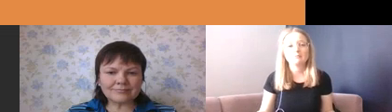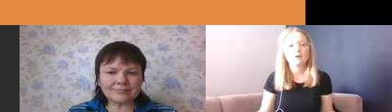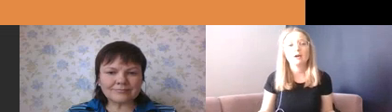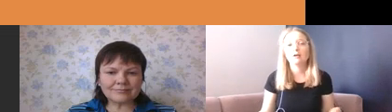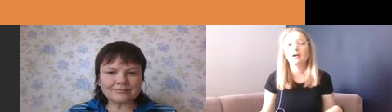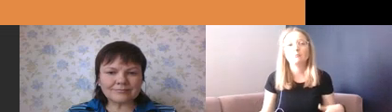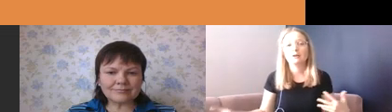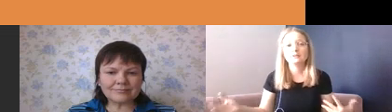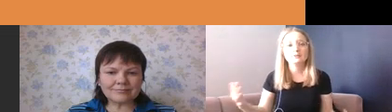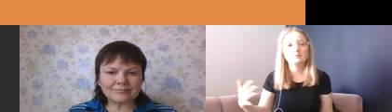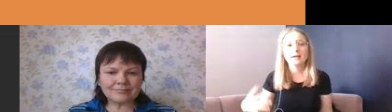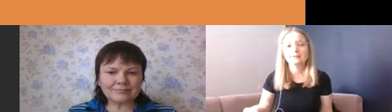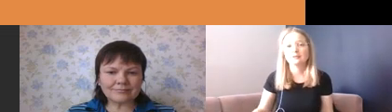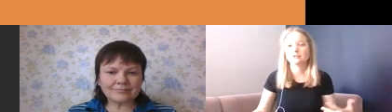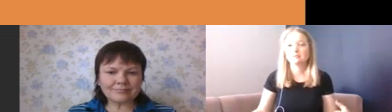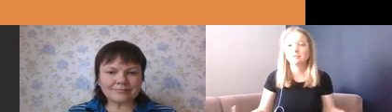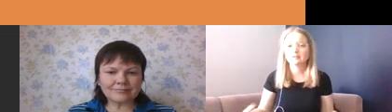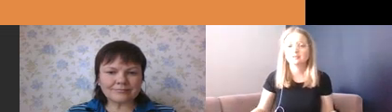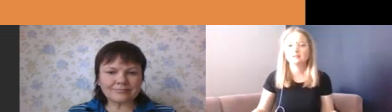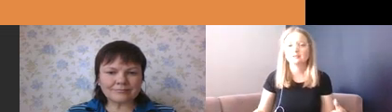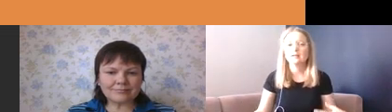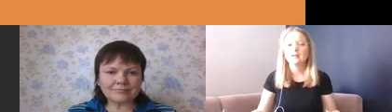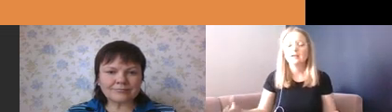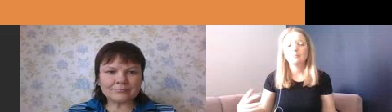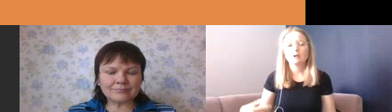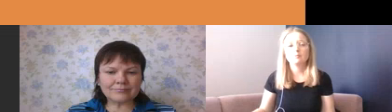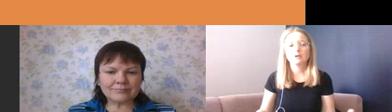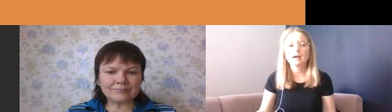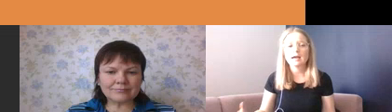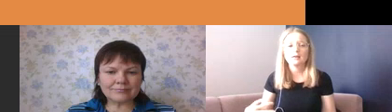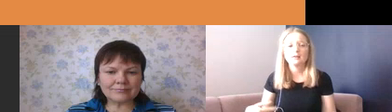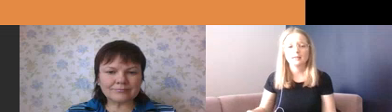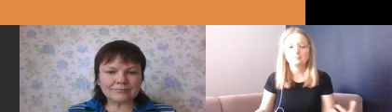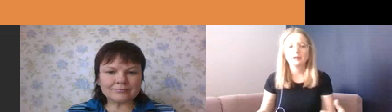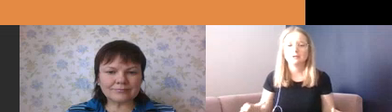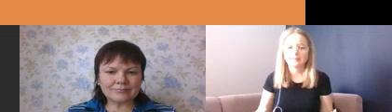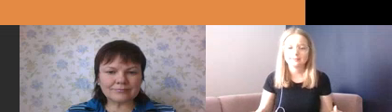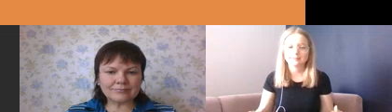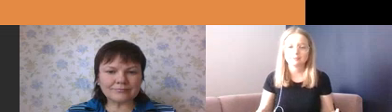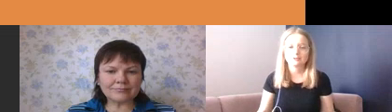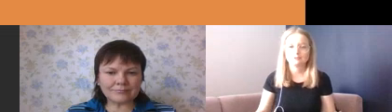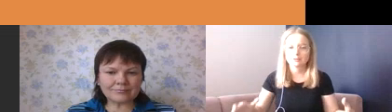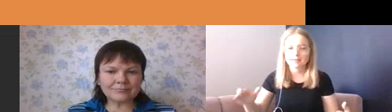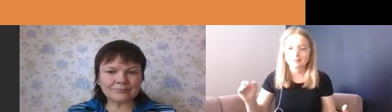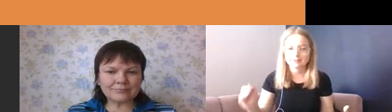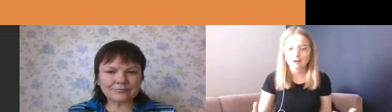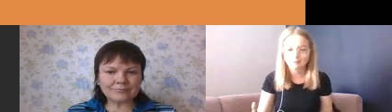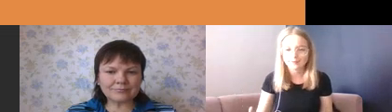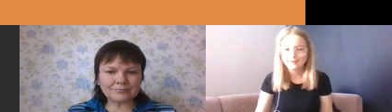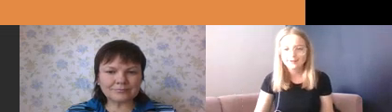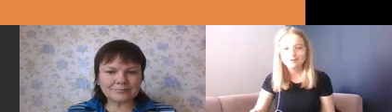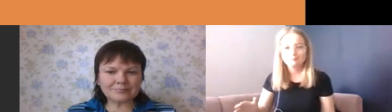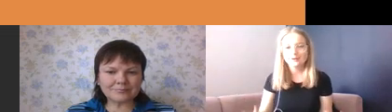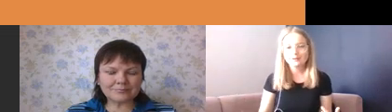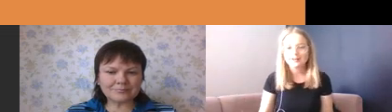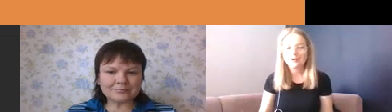kuskile kõrvale, aga see võib jääda ka süksiks mõtteks, sest et me hakkame kohe, lähme konkreetsemaks, kus